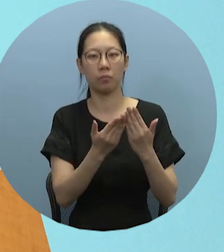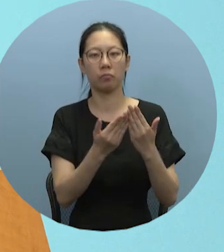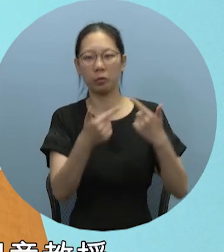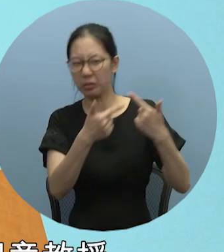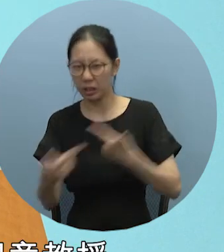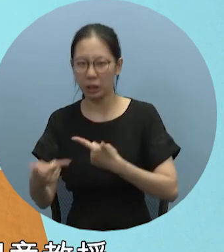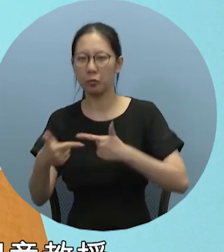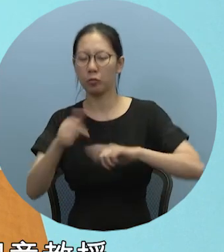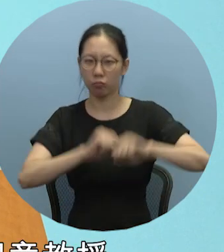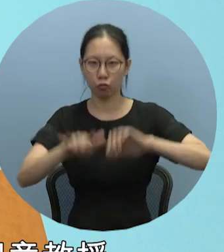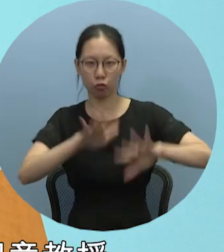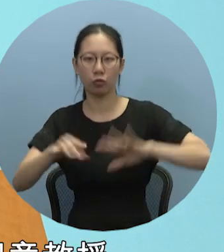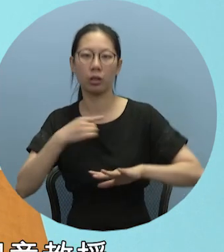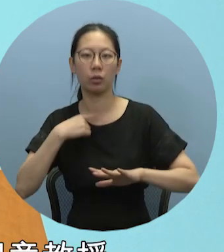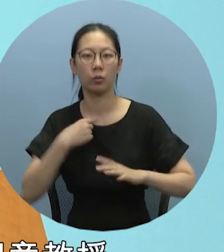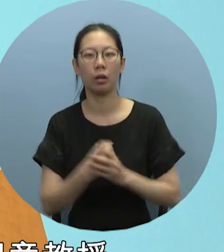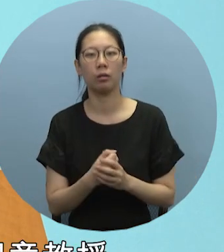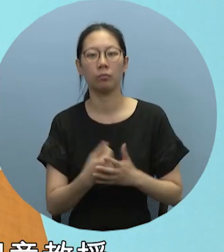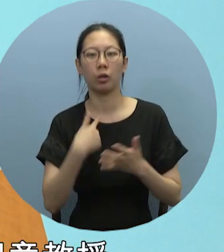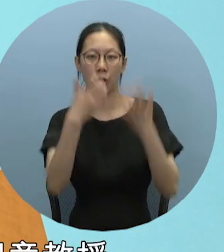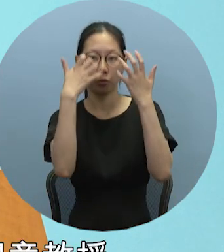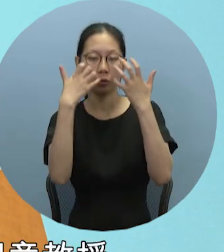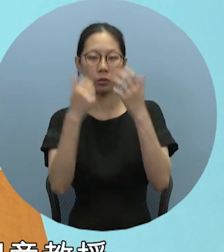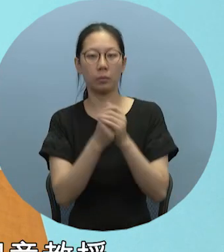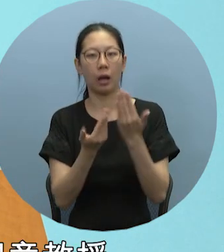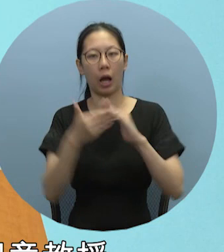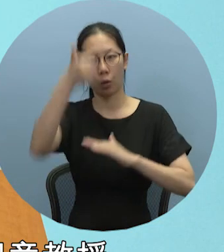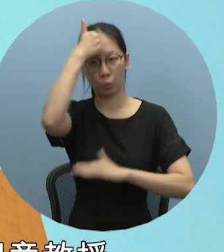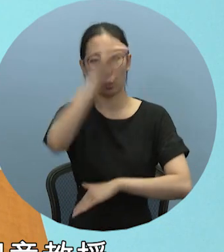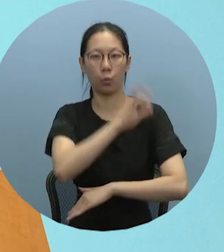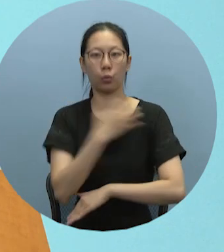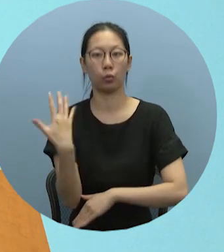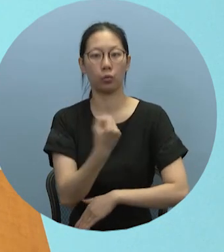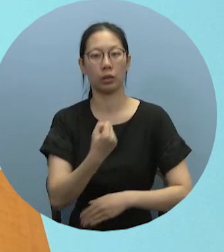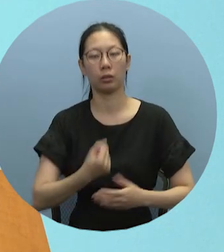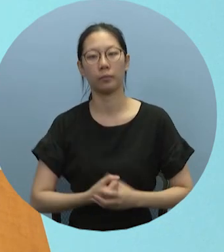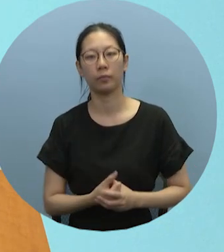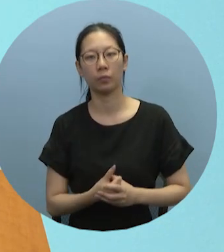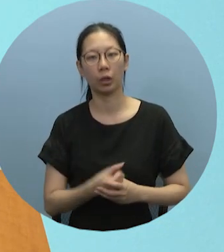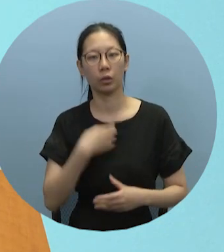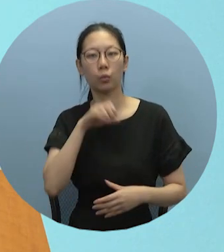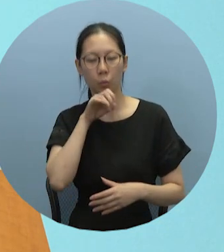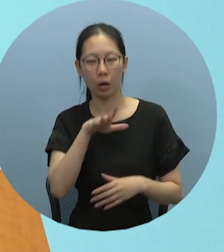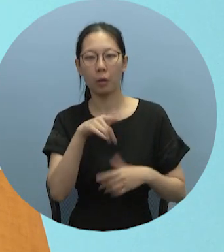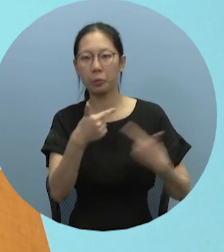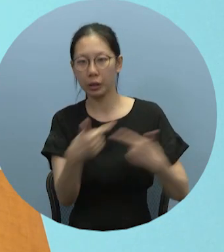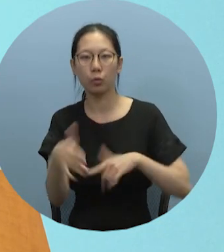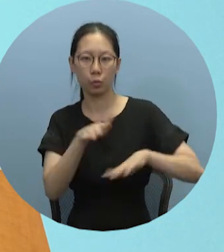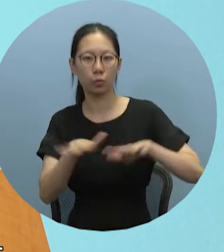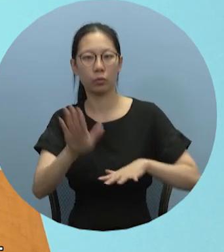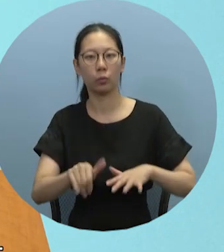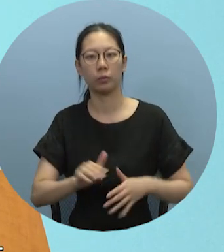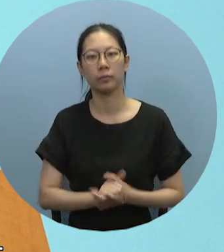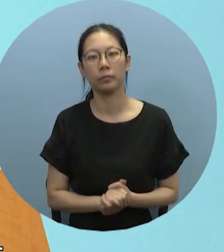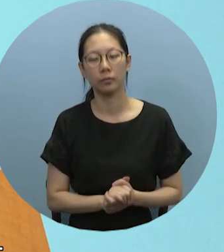行動。我留意到校董會主席李國章教授亦都表示呢是會跟進這